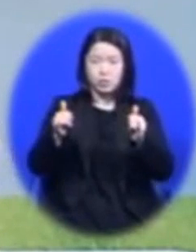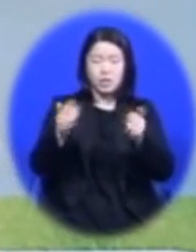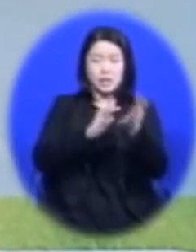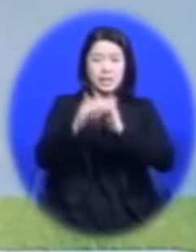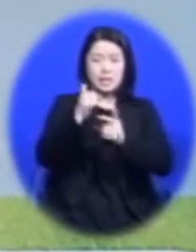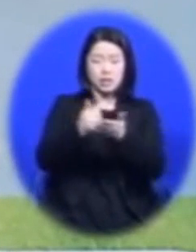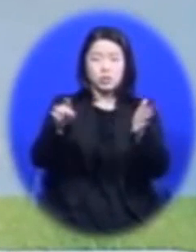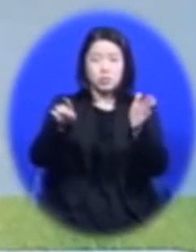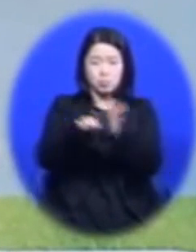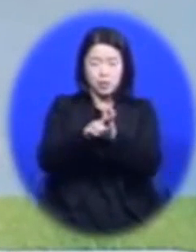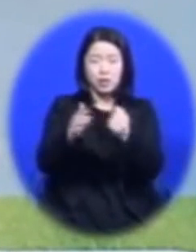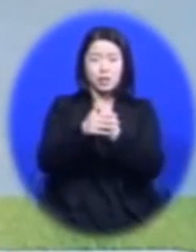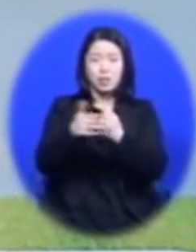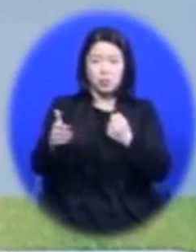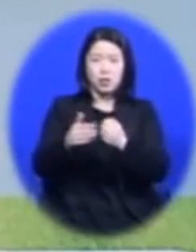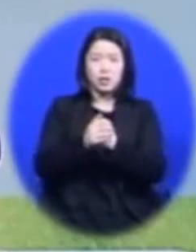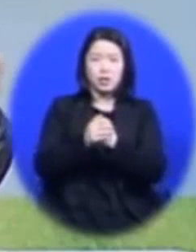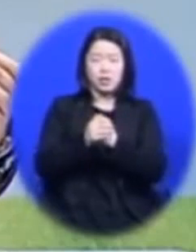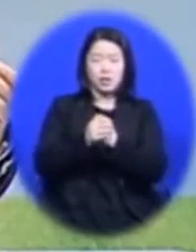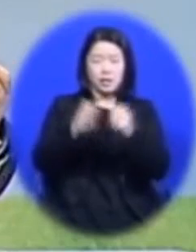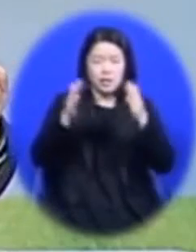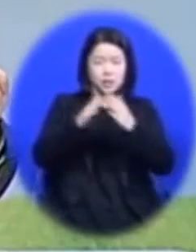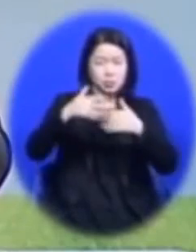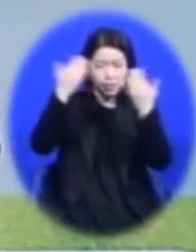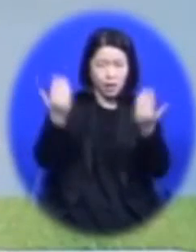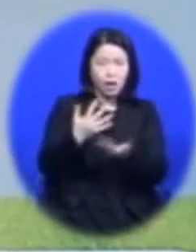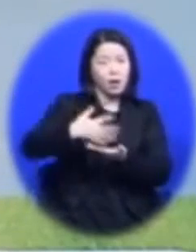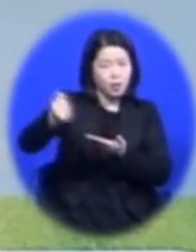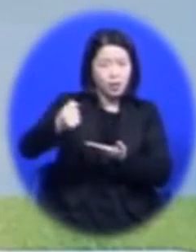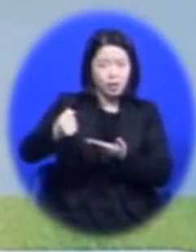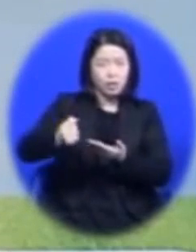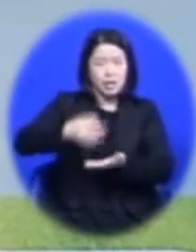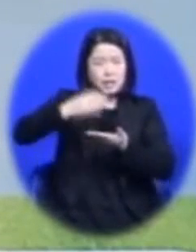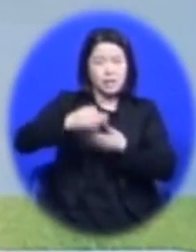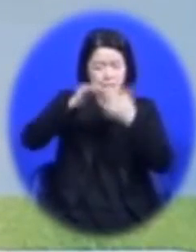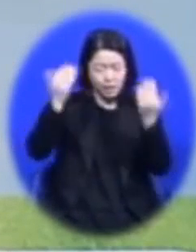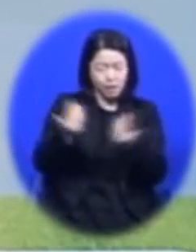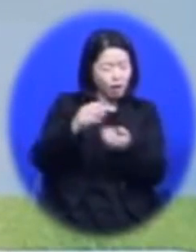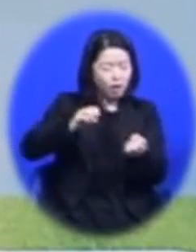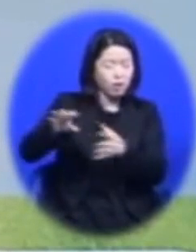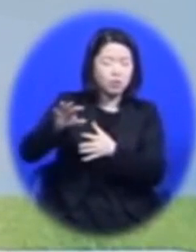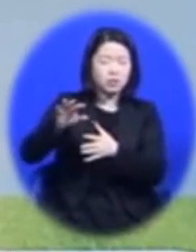예수를 믿기 때문에 집 다 뺏겼어요. 재산 다 잃어버렸어요.